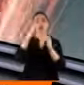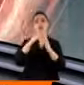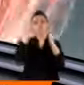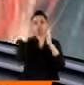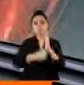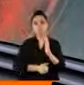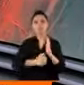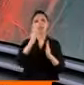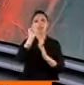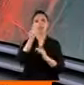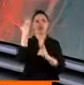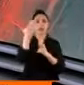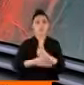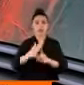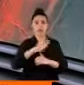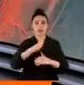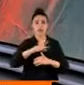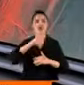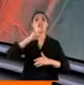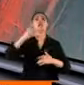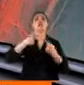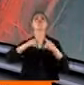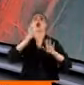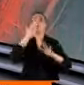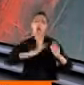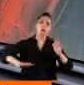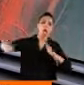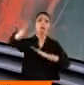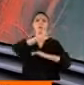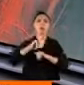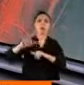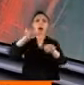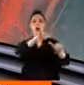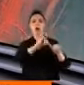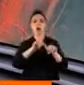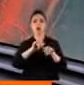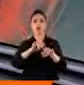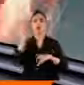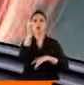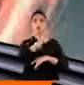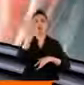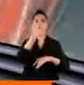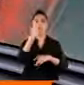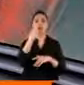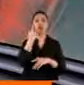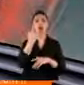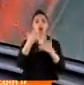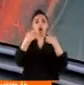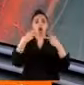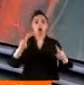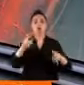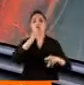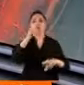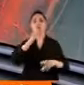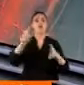pazar. 2 gün kısıtlama var tüm yurtta, renk ayırt etmeksizin. 2, normal zamanda %50 kapasiteyle açık olan kafe ve